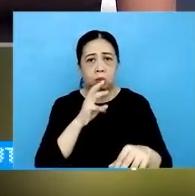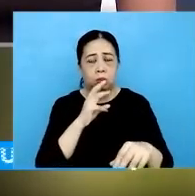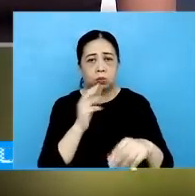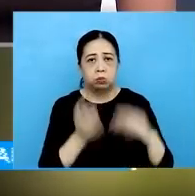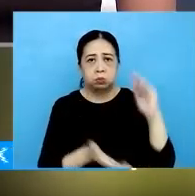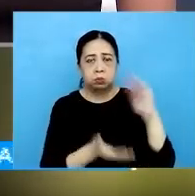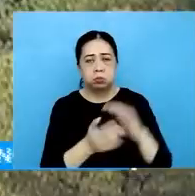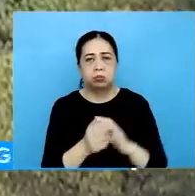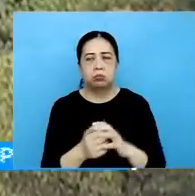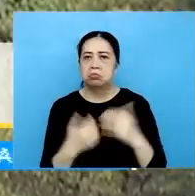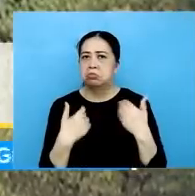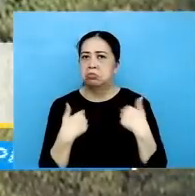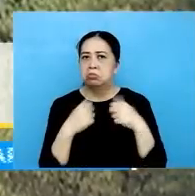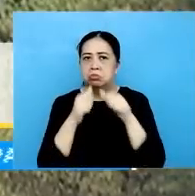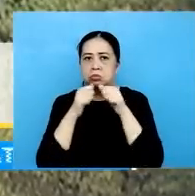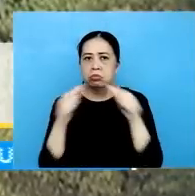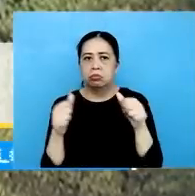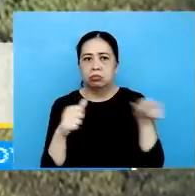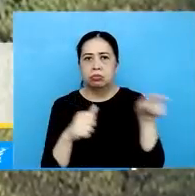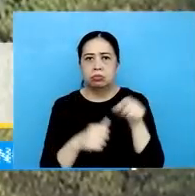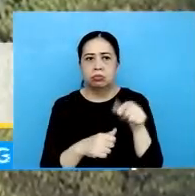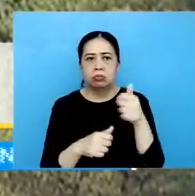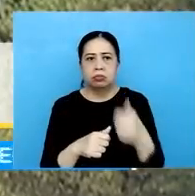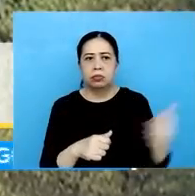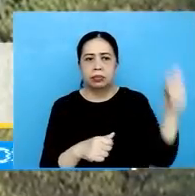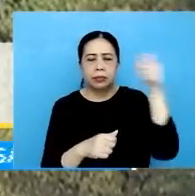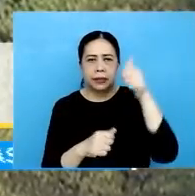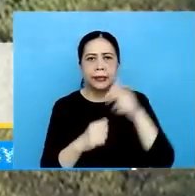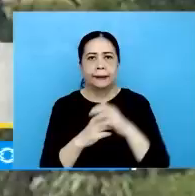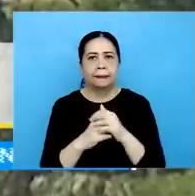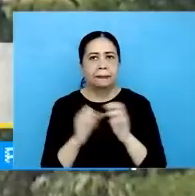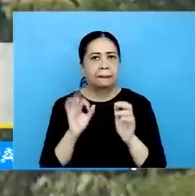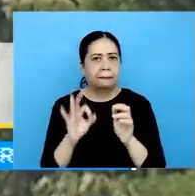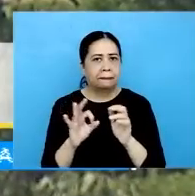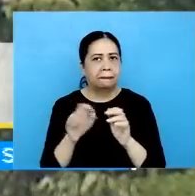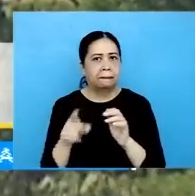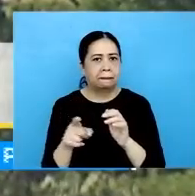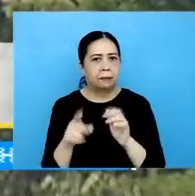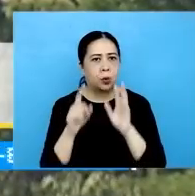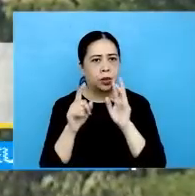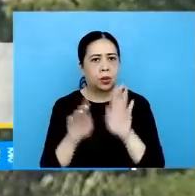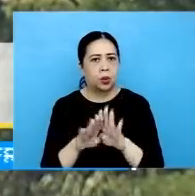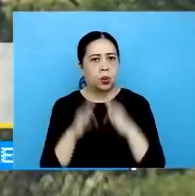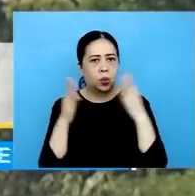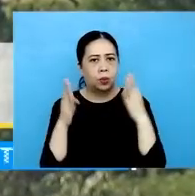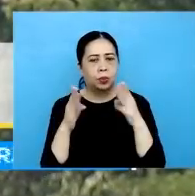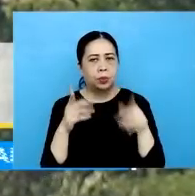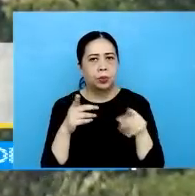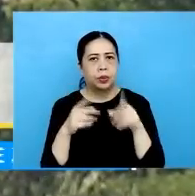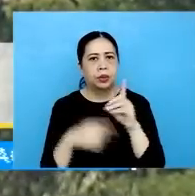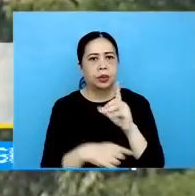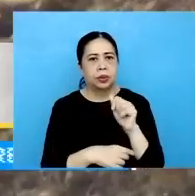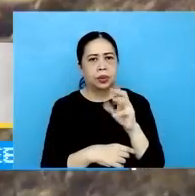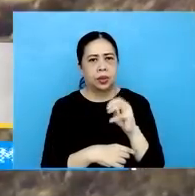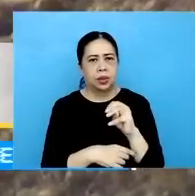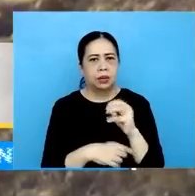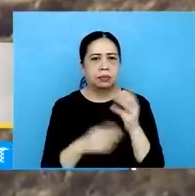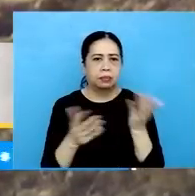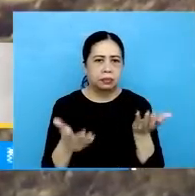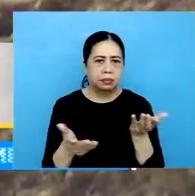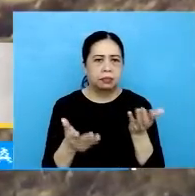Wala pa namang announcement ang Maris po kung sila po ay mag-open ng gate nila, ma'am. Somehow,